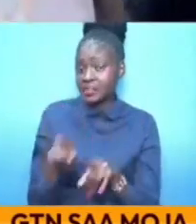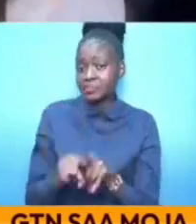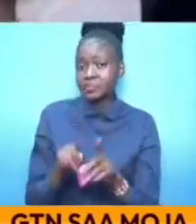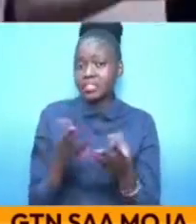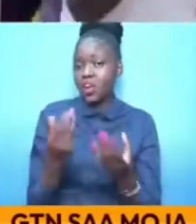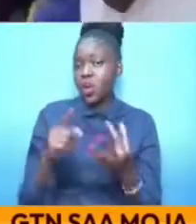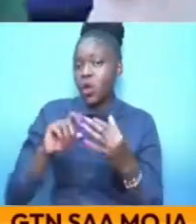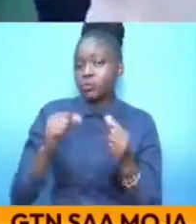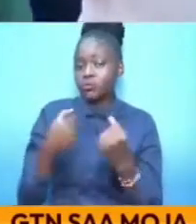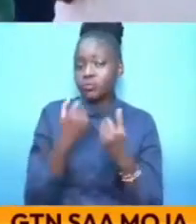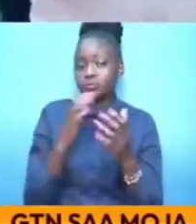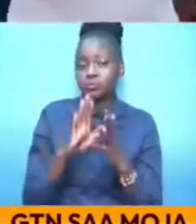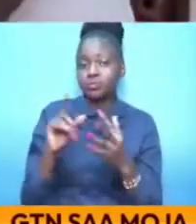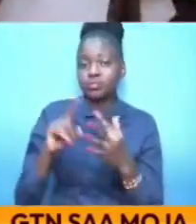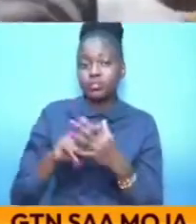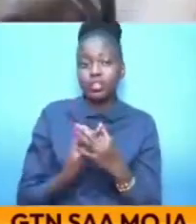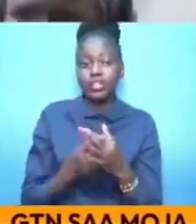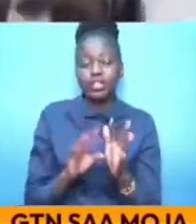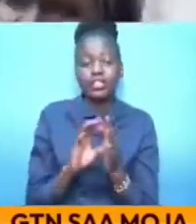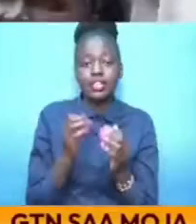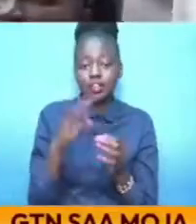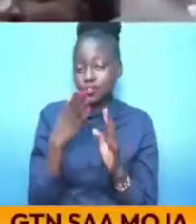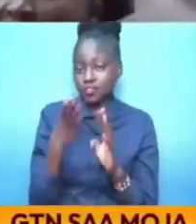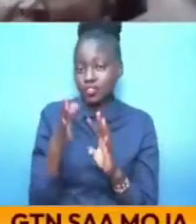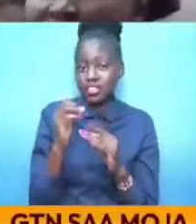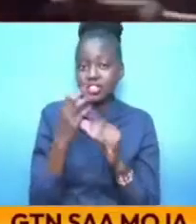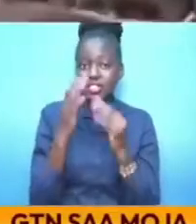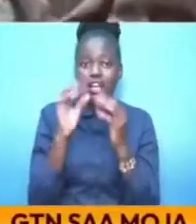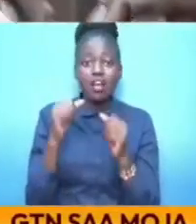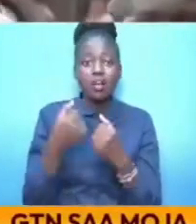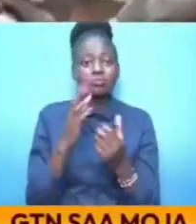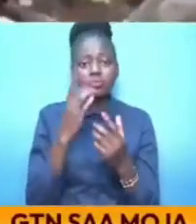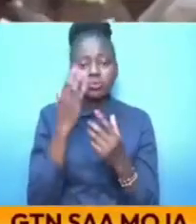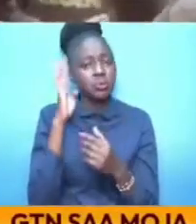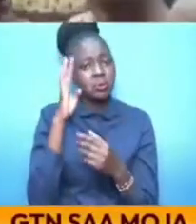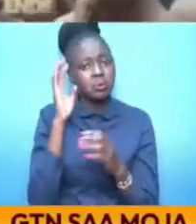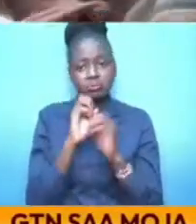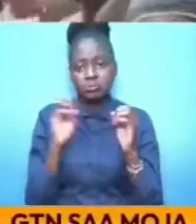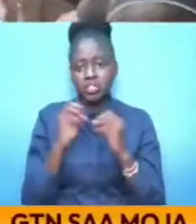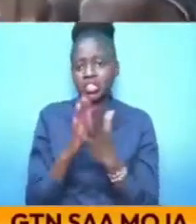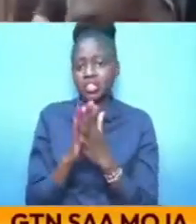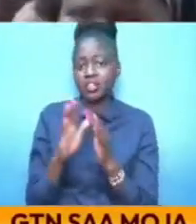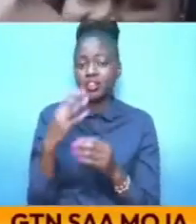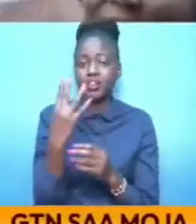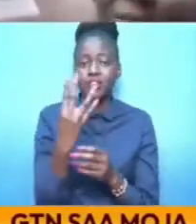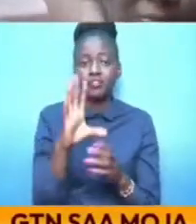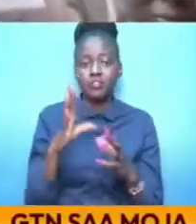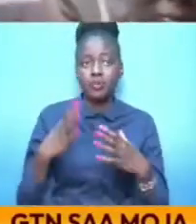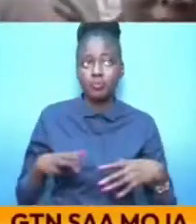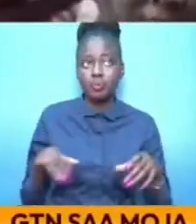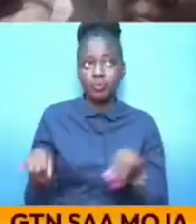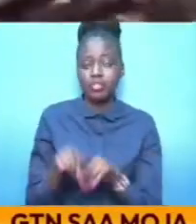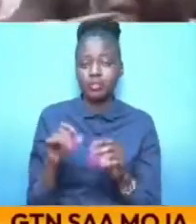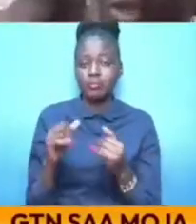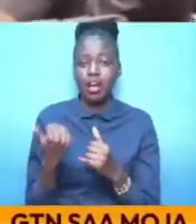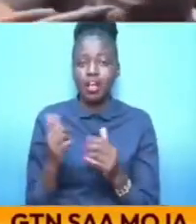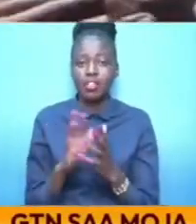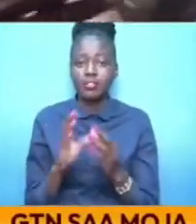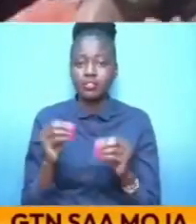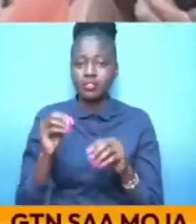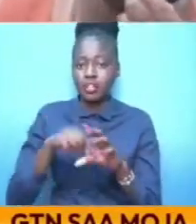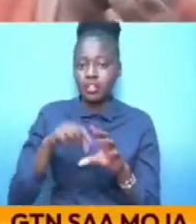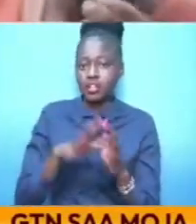haijafahamika ulisababisha vifo vya watu wanne na wafanyabiashara wakihesabu